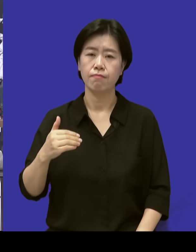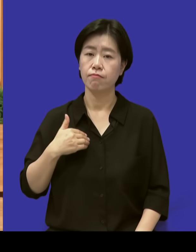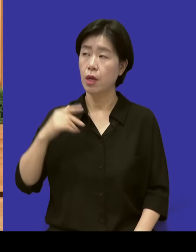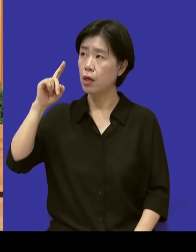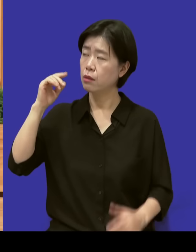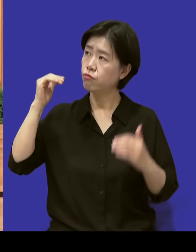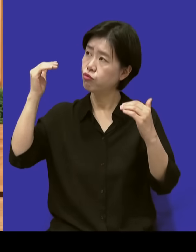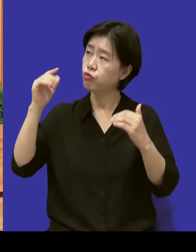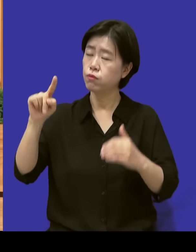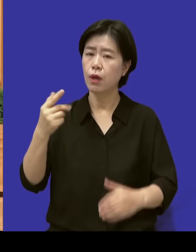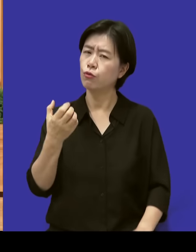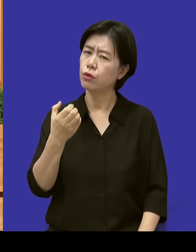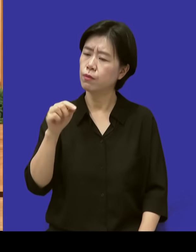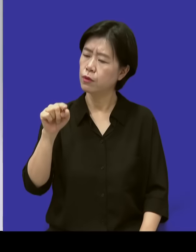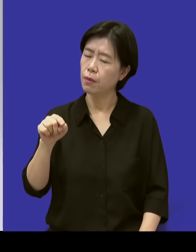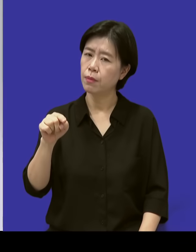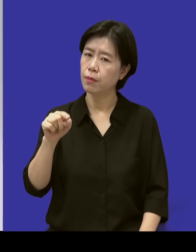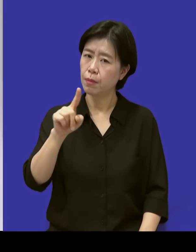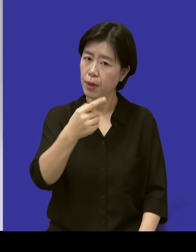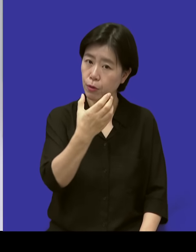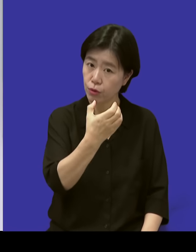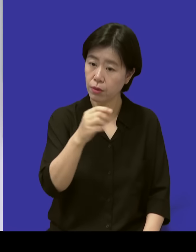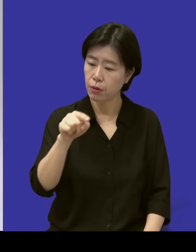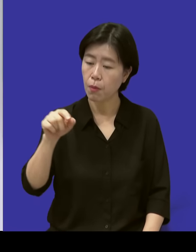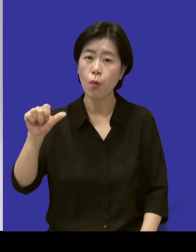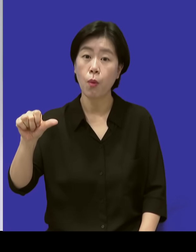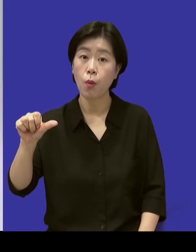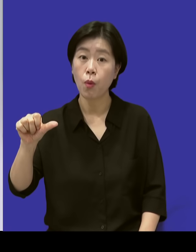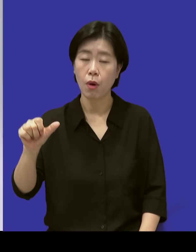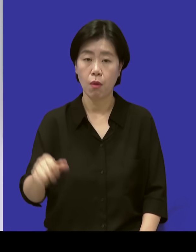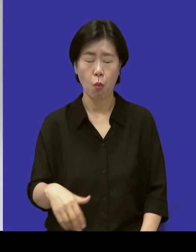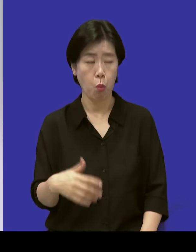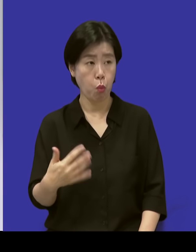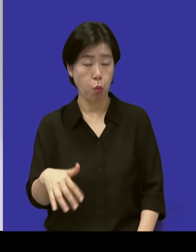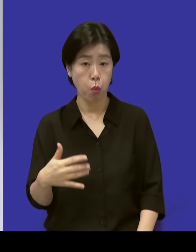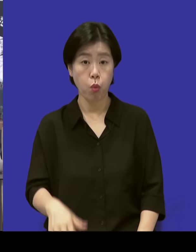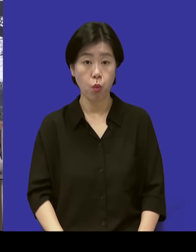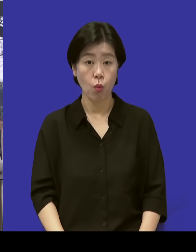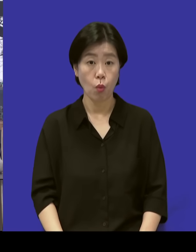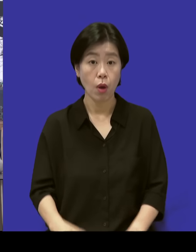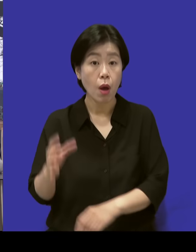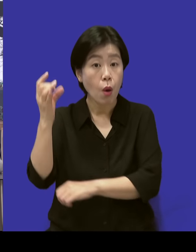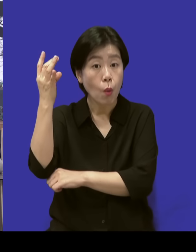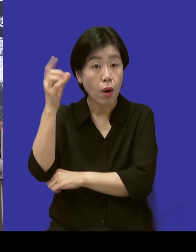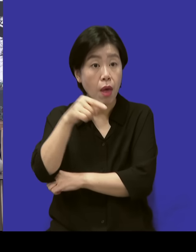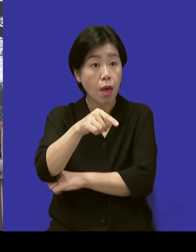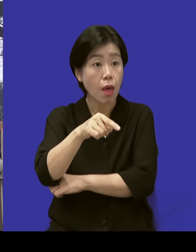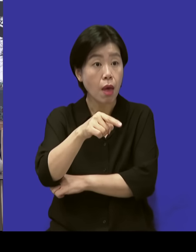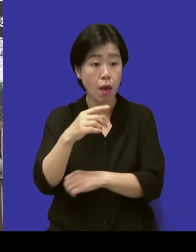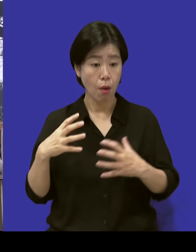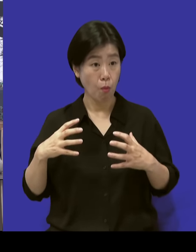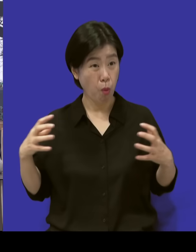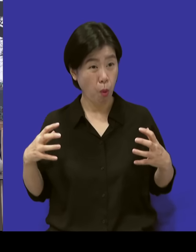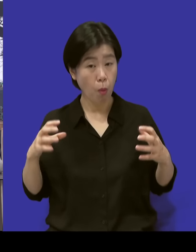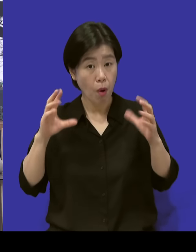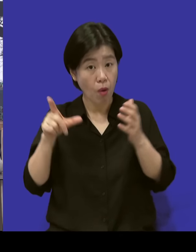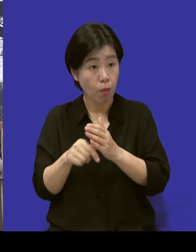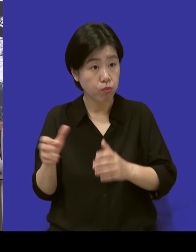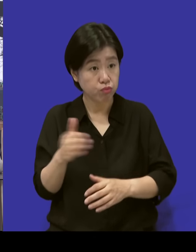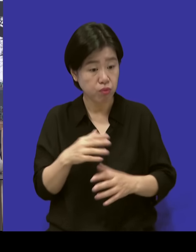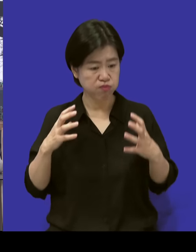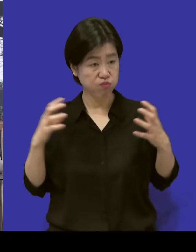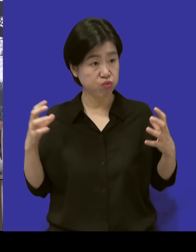와, 195, 190.5. 네, 네. 와, 190이죠. 진짜. 네. 아니 근데 원래는 이런 몸매가 아니셨을 거 아니에요. 아,